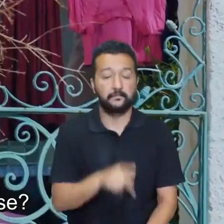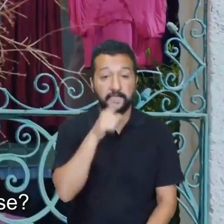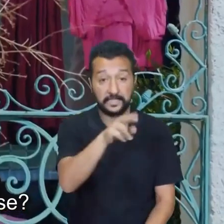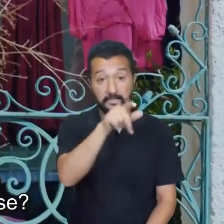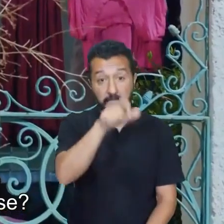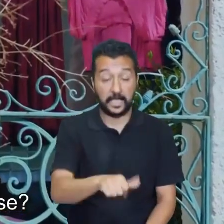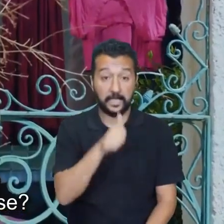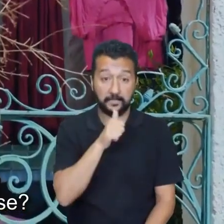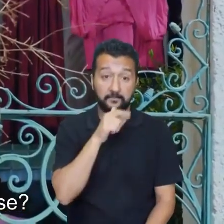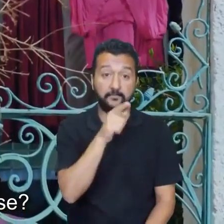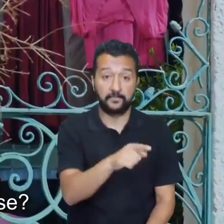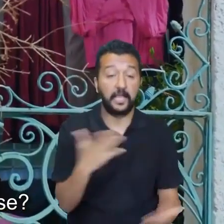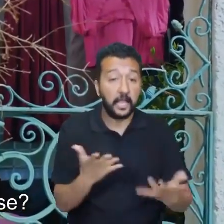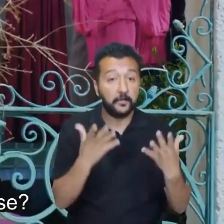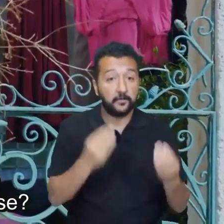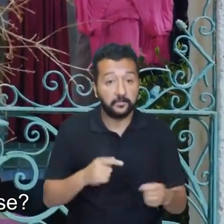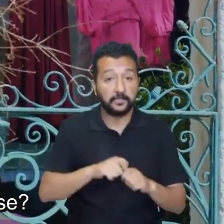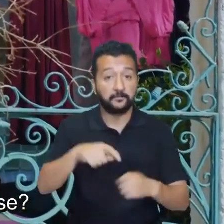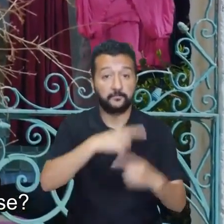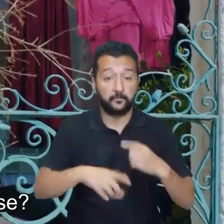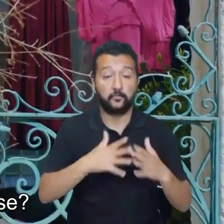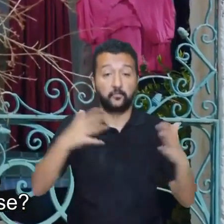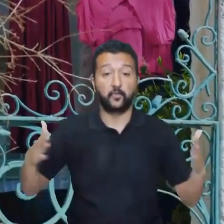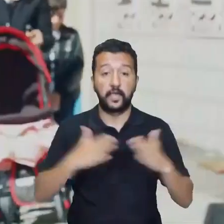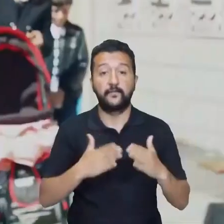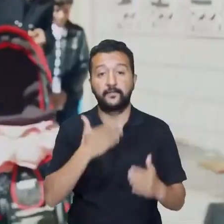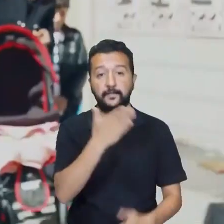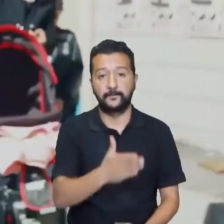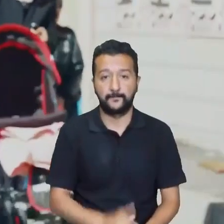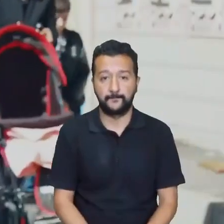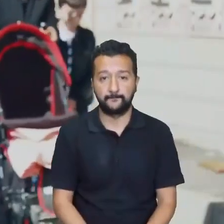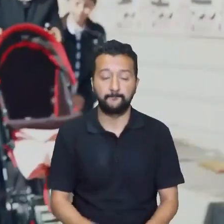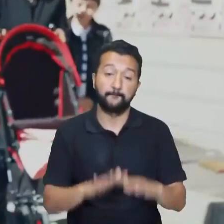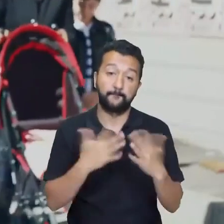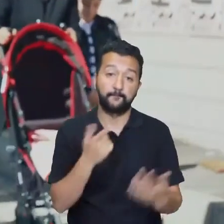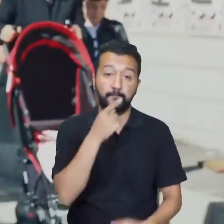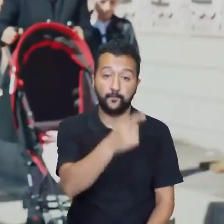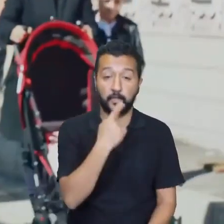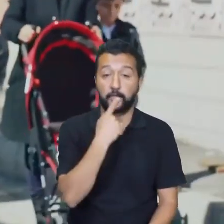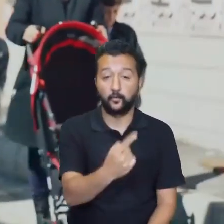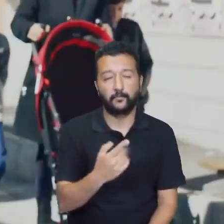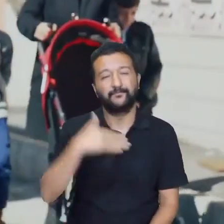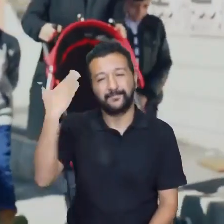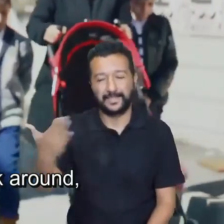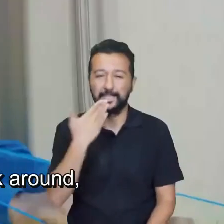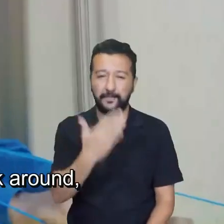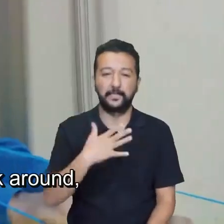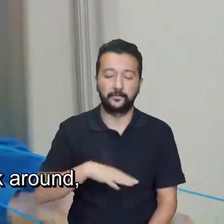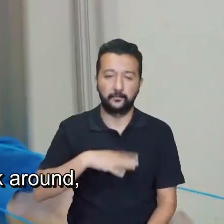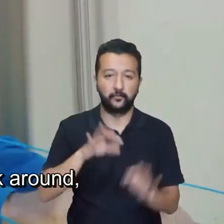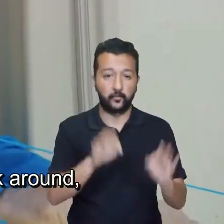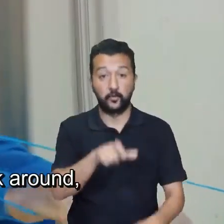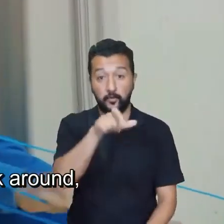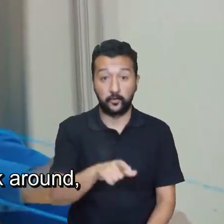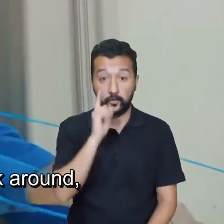Hele senin gibi bir adam nasıl çevirsin o koskoca evi? Yani sözün meclisten dışarı,